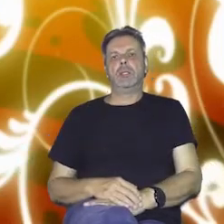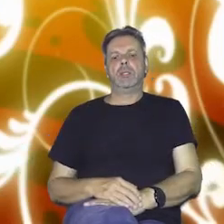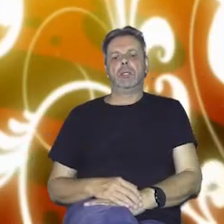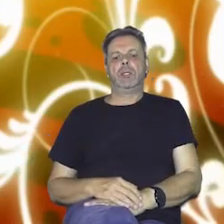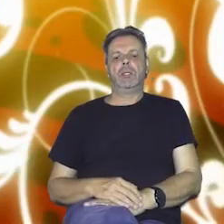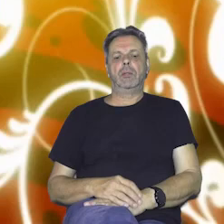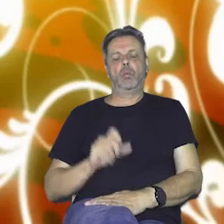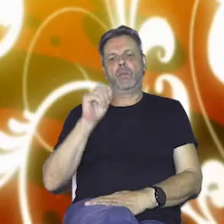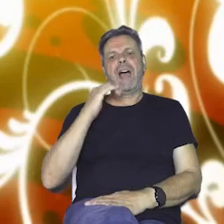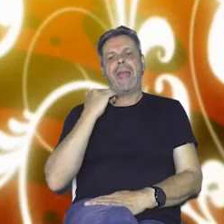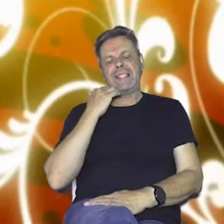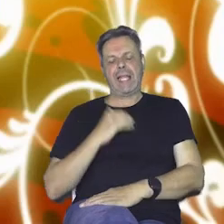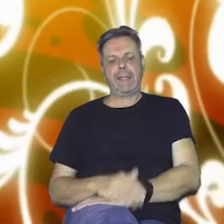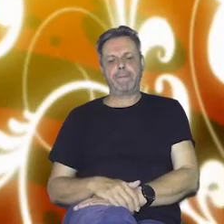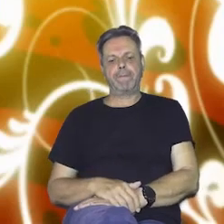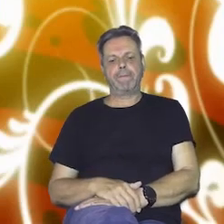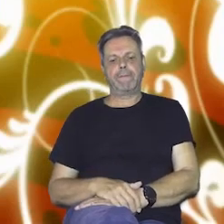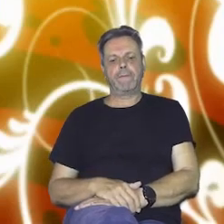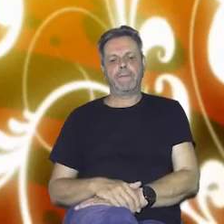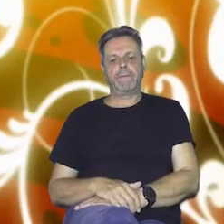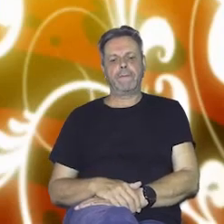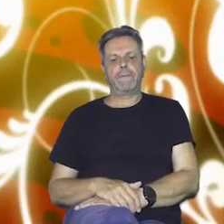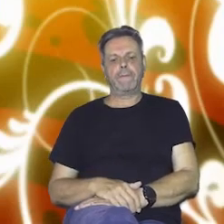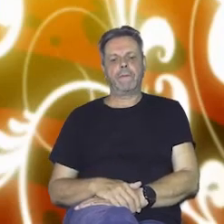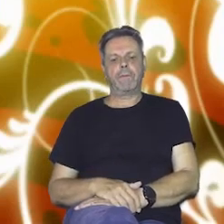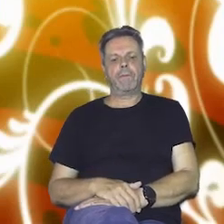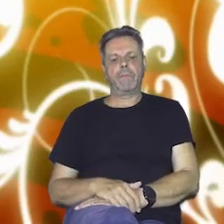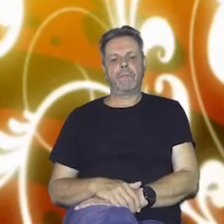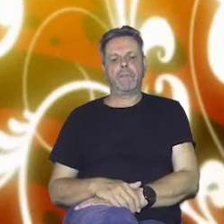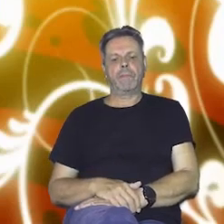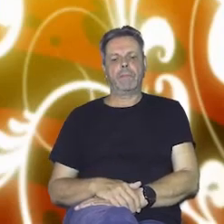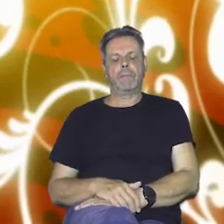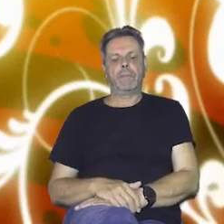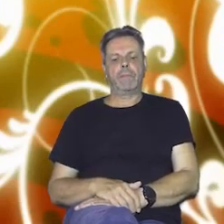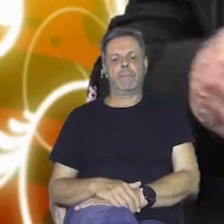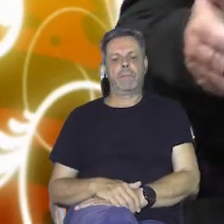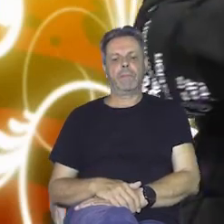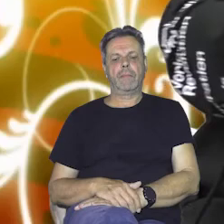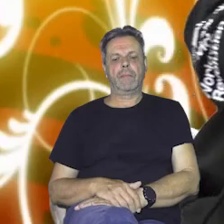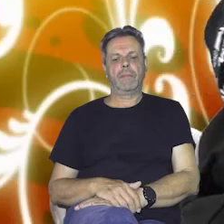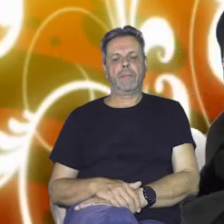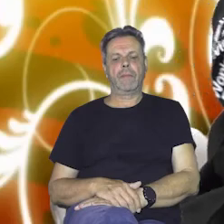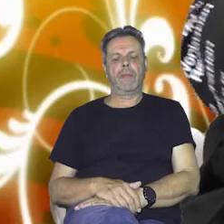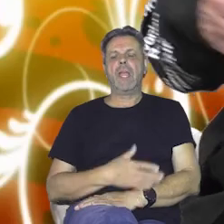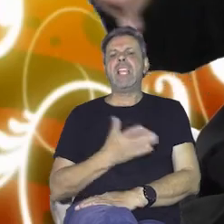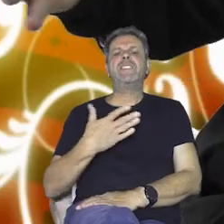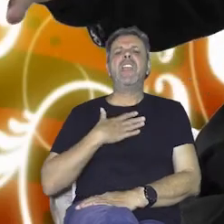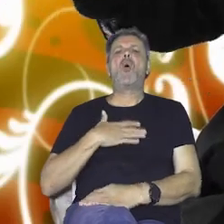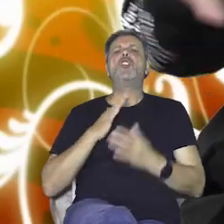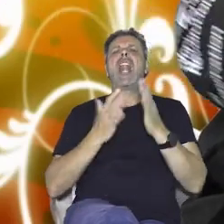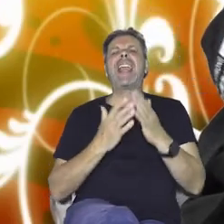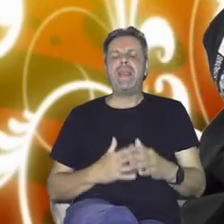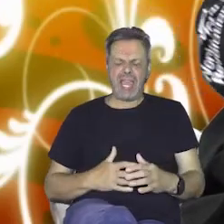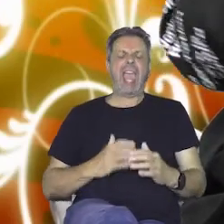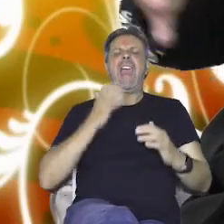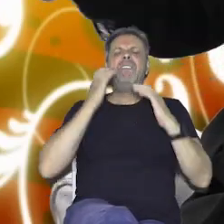ipak 12 sati sutra. Sad Bog me, evo, ne sve će to vidjeti kod tebe. A svi koji žele knjigu na